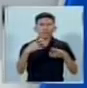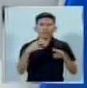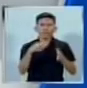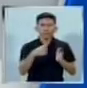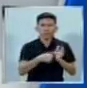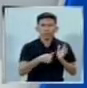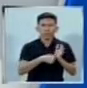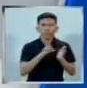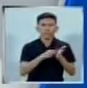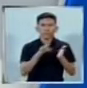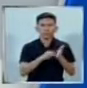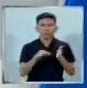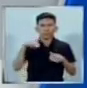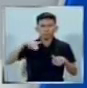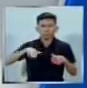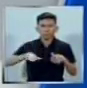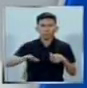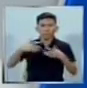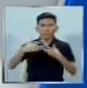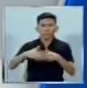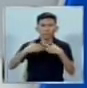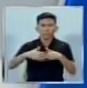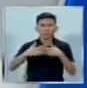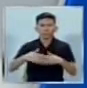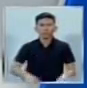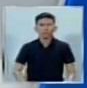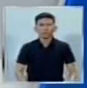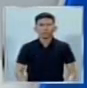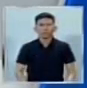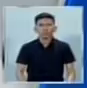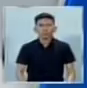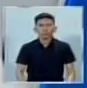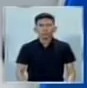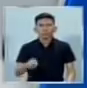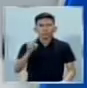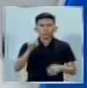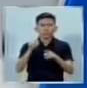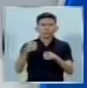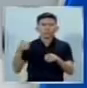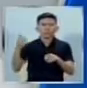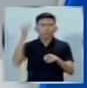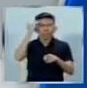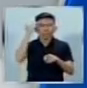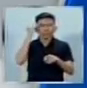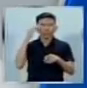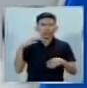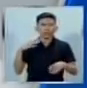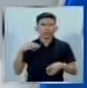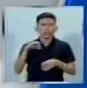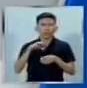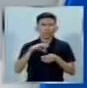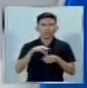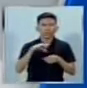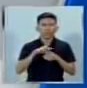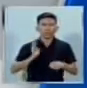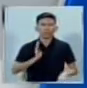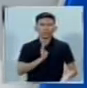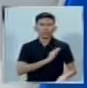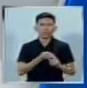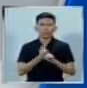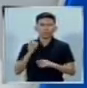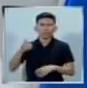Barangay Bagbag. Humarap dito sa City Board of Canvassers ang head ng Electoral Board, isang guru ito ng Goodwill Elementary School sa